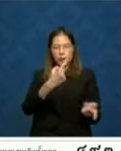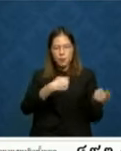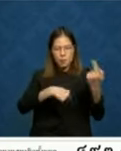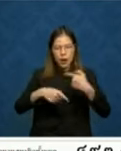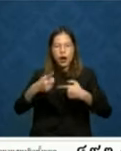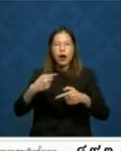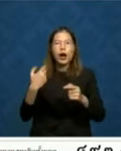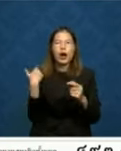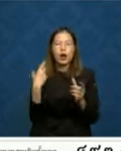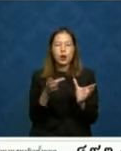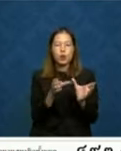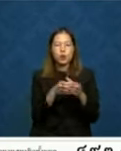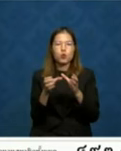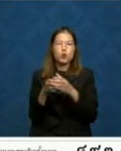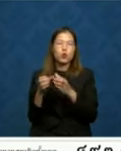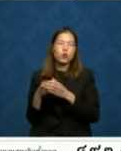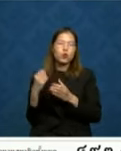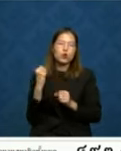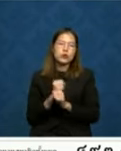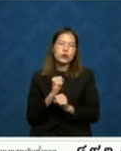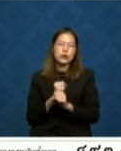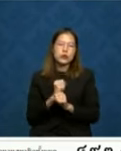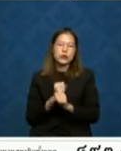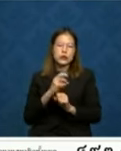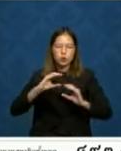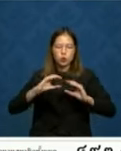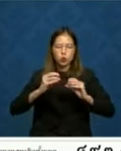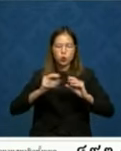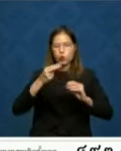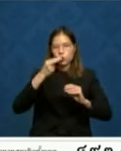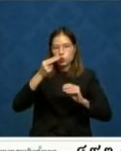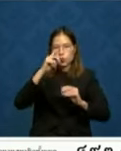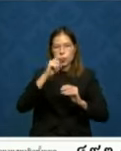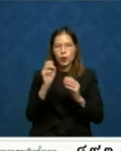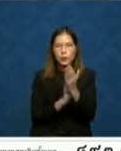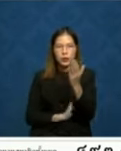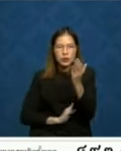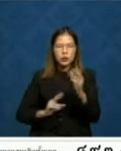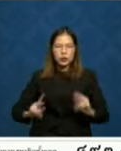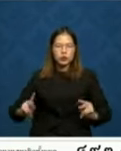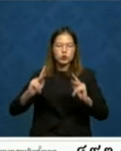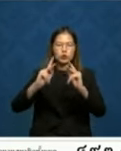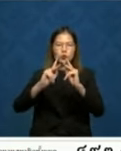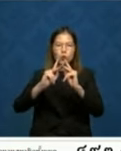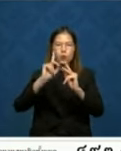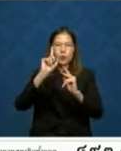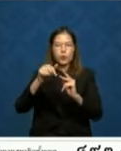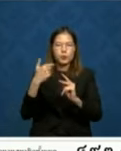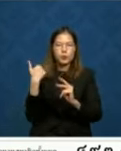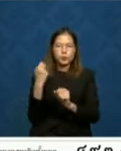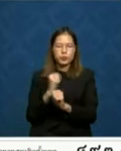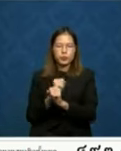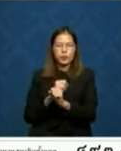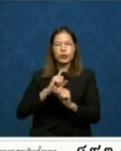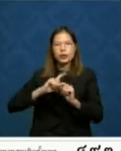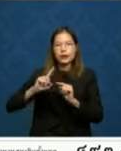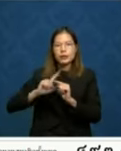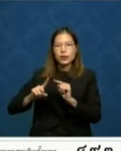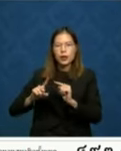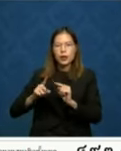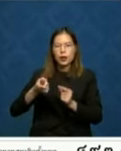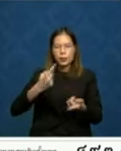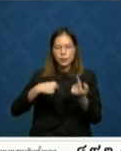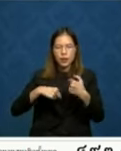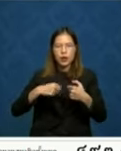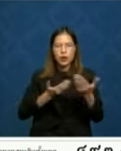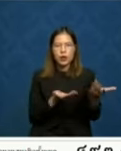ข้อมูลได้แก่การยาสูบแห่งประเทศไทยกรมสรรพสามิตและในส่วนของกรมศุลกากรตลอดจนการ